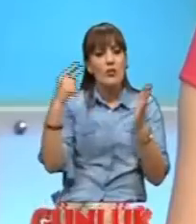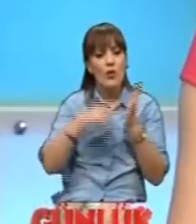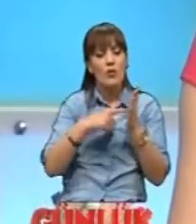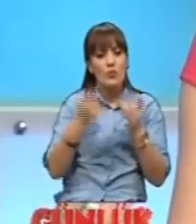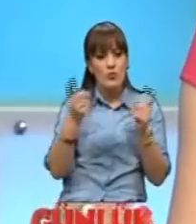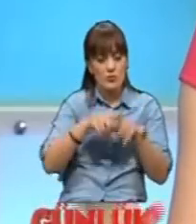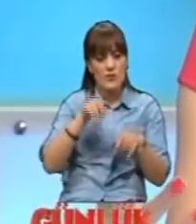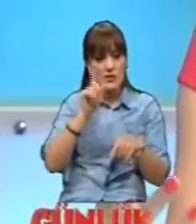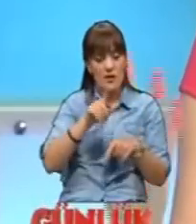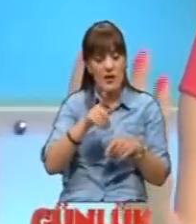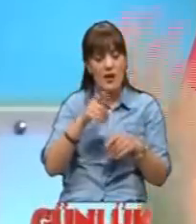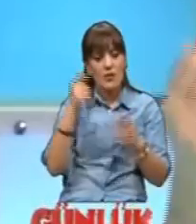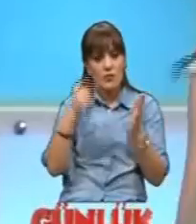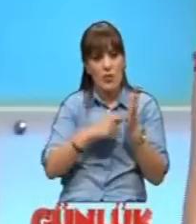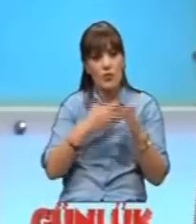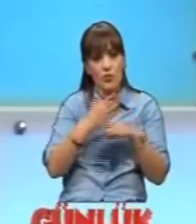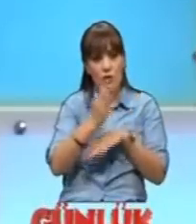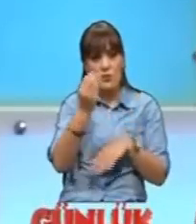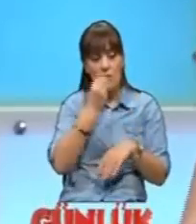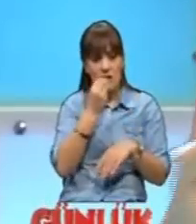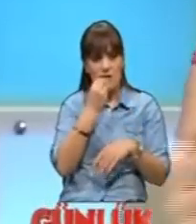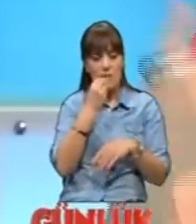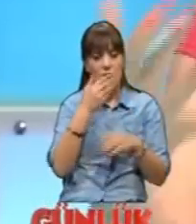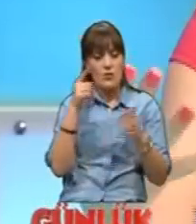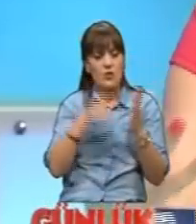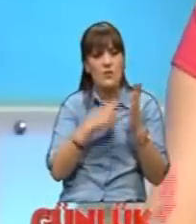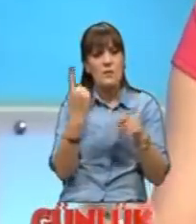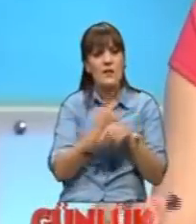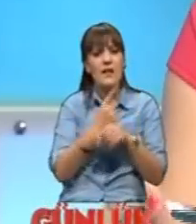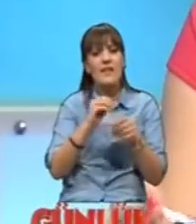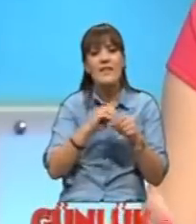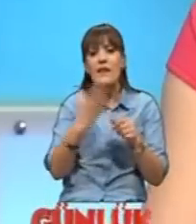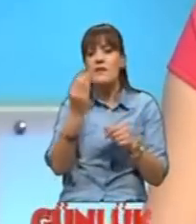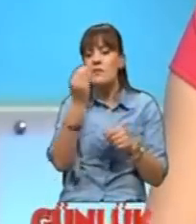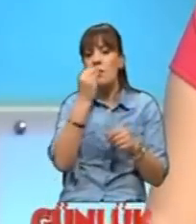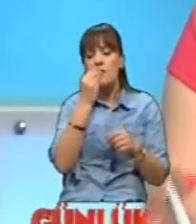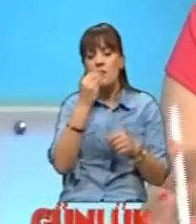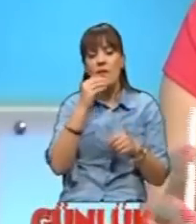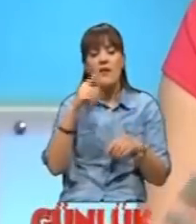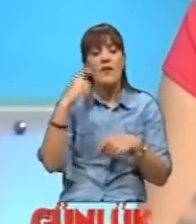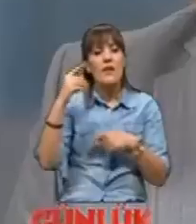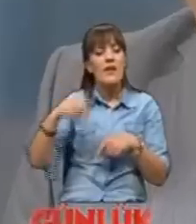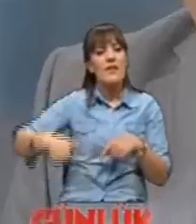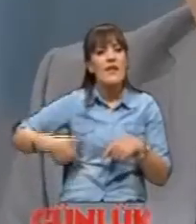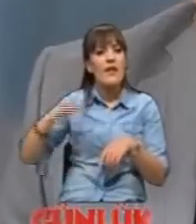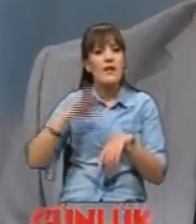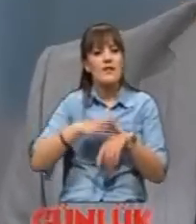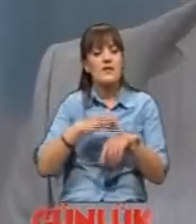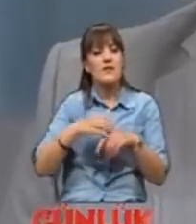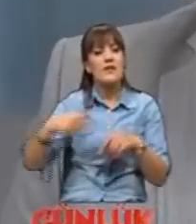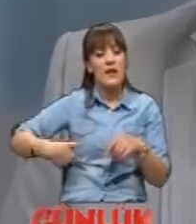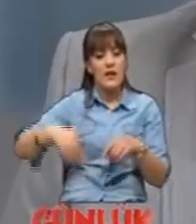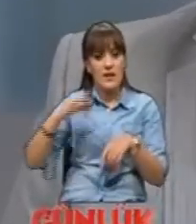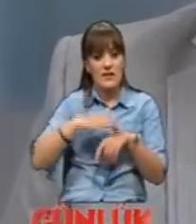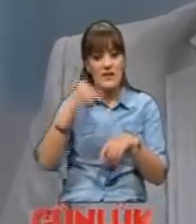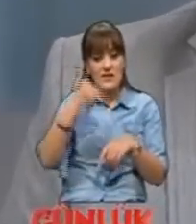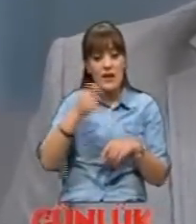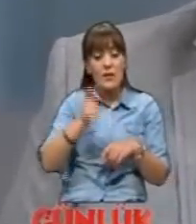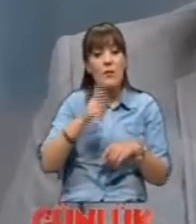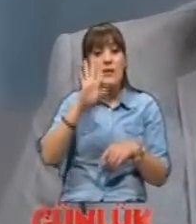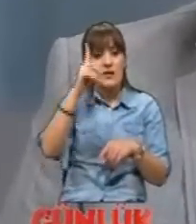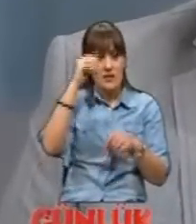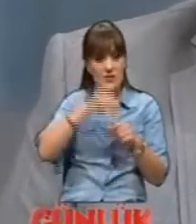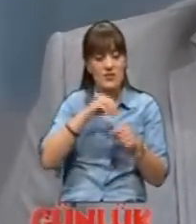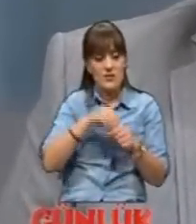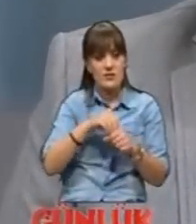buluşması gereken nokta doğru beslenme noktasından bir tanesi aslında. Nasıl beslenmeli diyaliz hastaları? Evet, diyaliz hastaları idrar